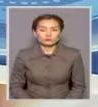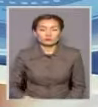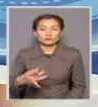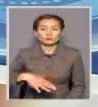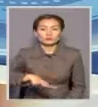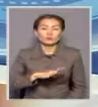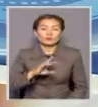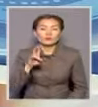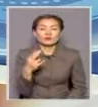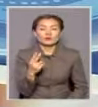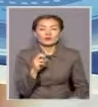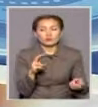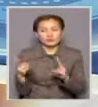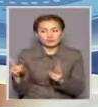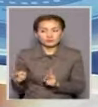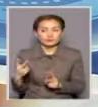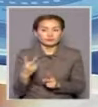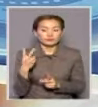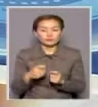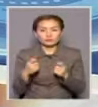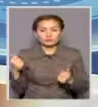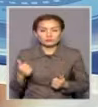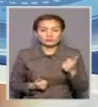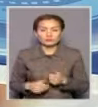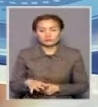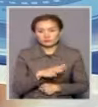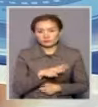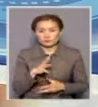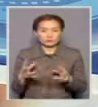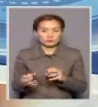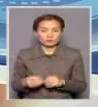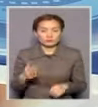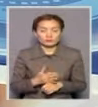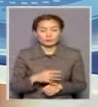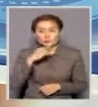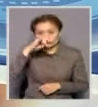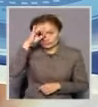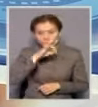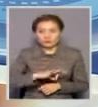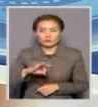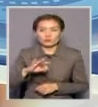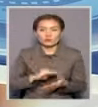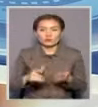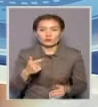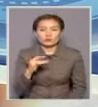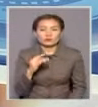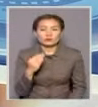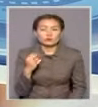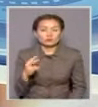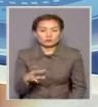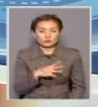Өңірде әлемдік ұлттар биінен өткен екінші аш қалалық конкурс қорытындыланды. Қазақстан Республикасының халық әртісі Гүлжан